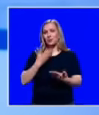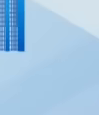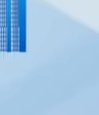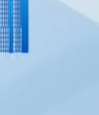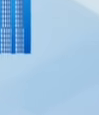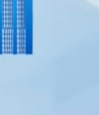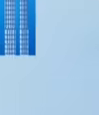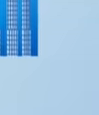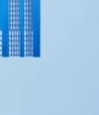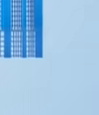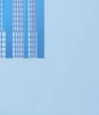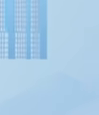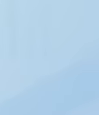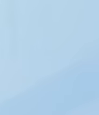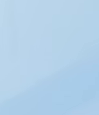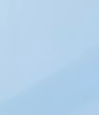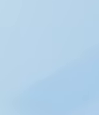ви. Добре.